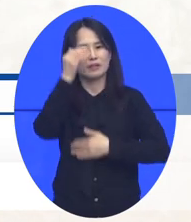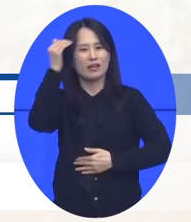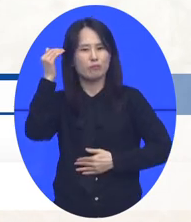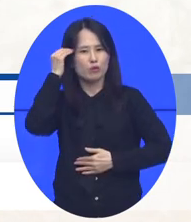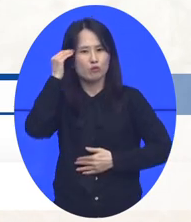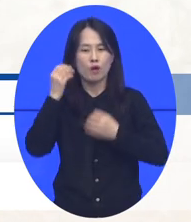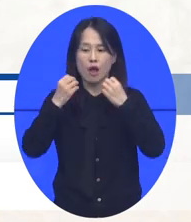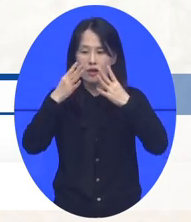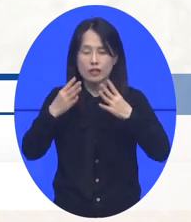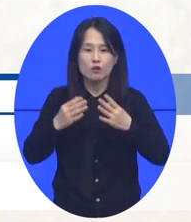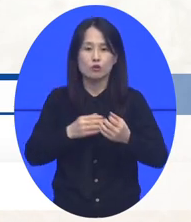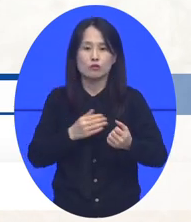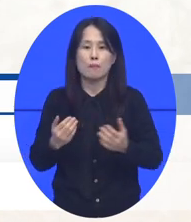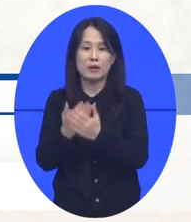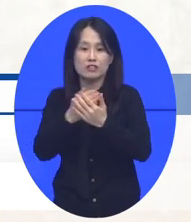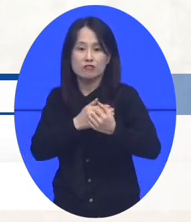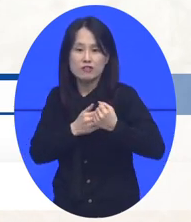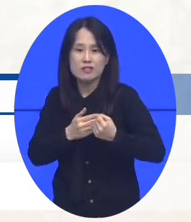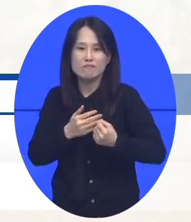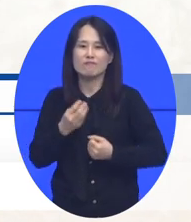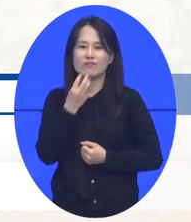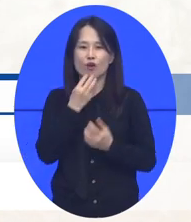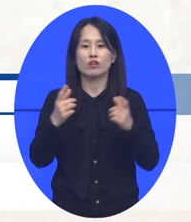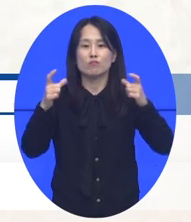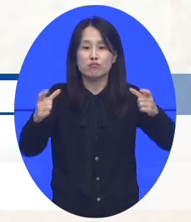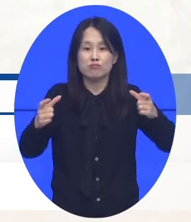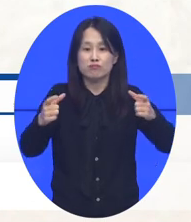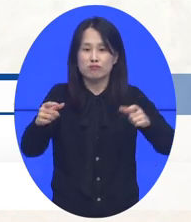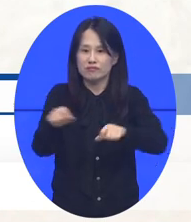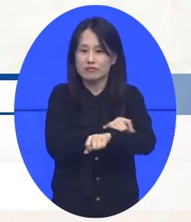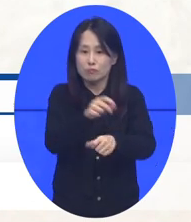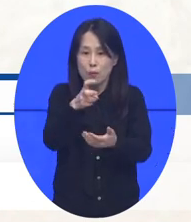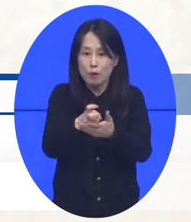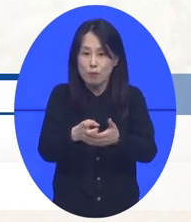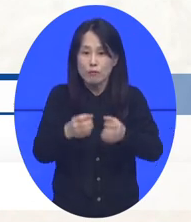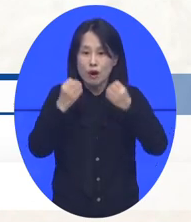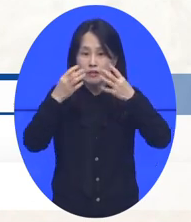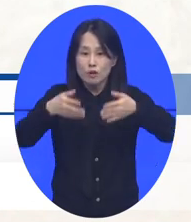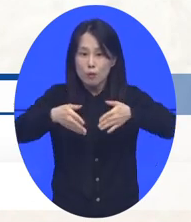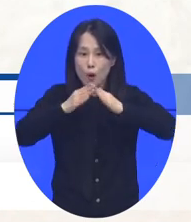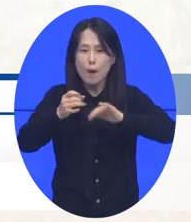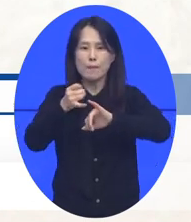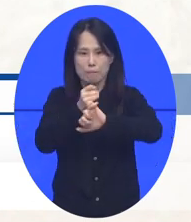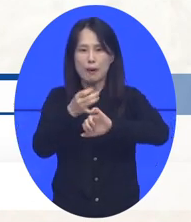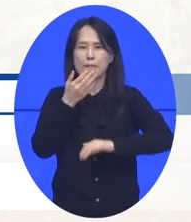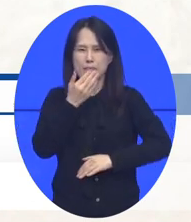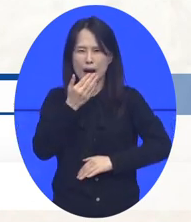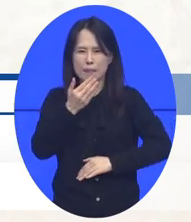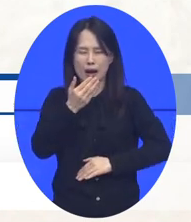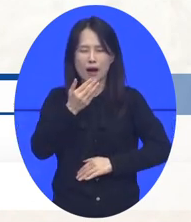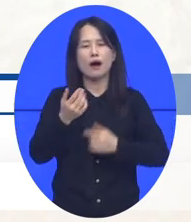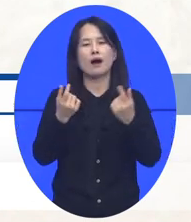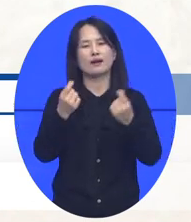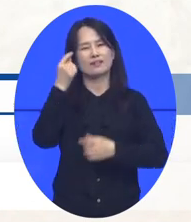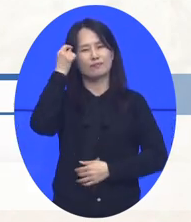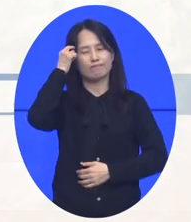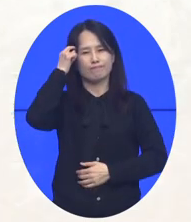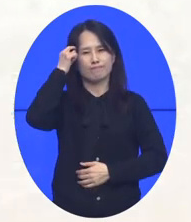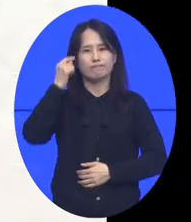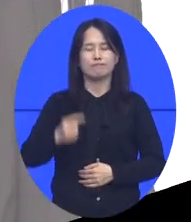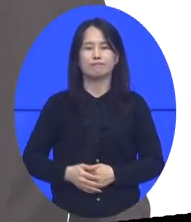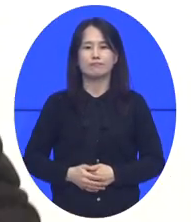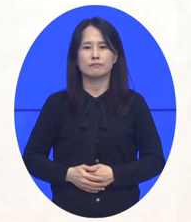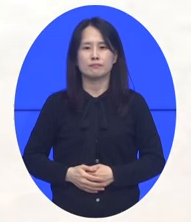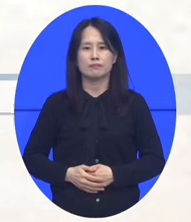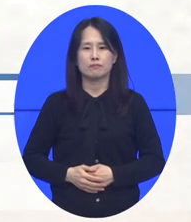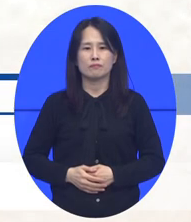대한민국의 신성장 동력, 우리 경기 북부의 특별자치도 신설을 반드시 할수 있을 거라고 그렇게 생각하고